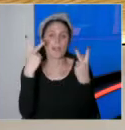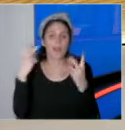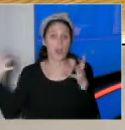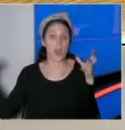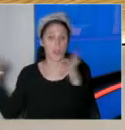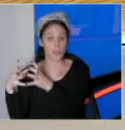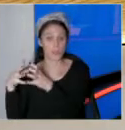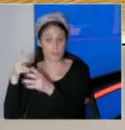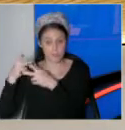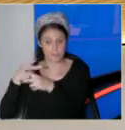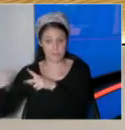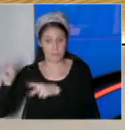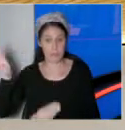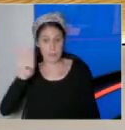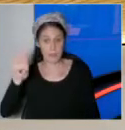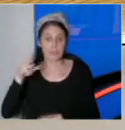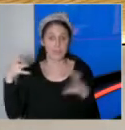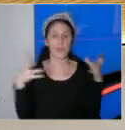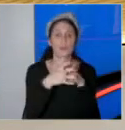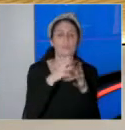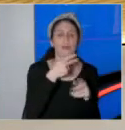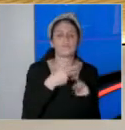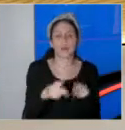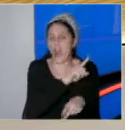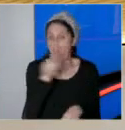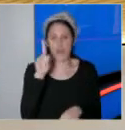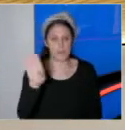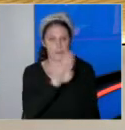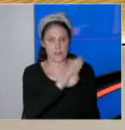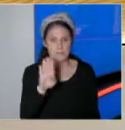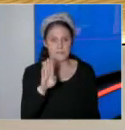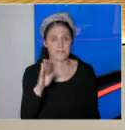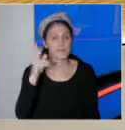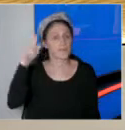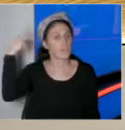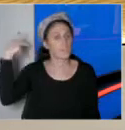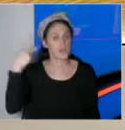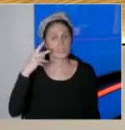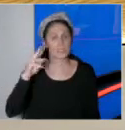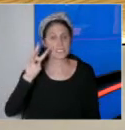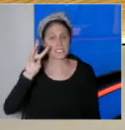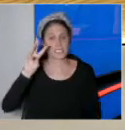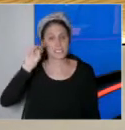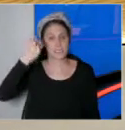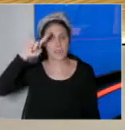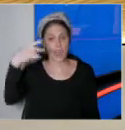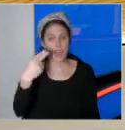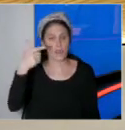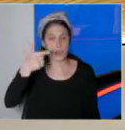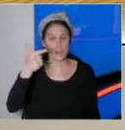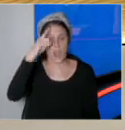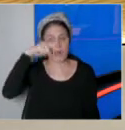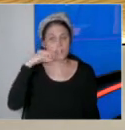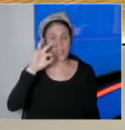בגוש רק ביבי, לגוש רק לא ביבי. פרופסור שמחה גולדין, לעניין אחר, אביו של אדר גולדין,